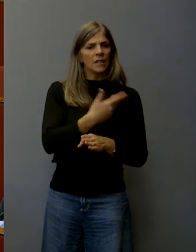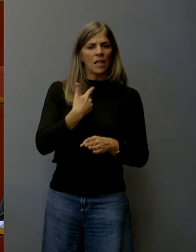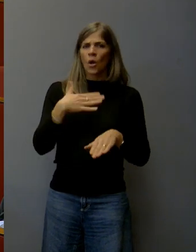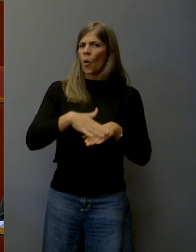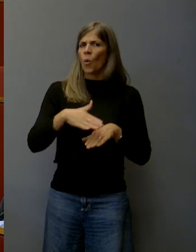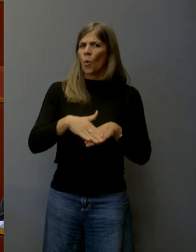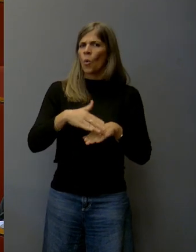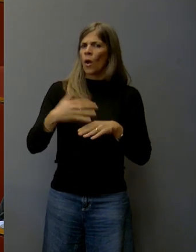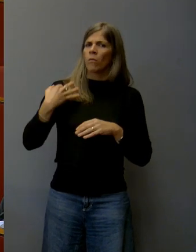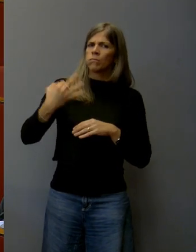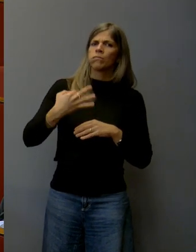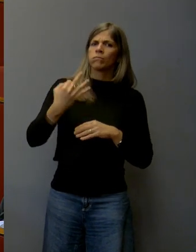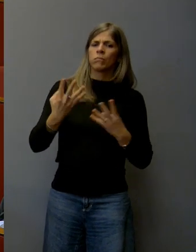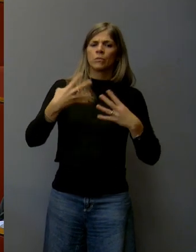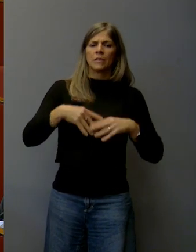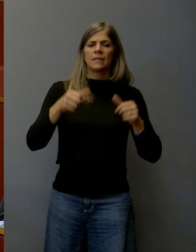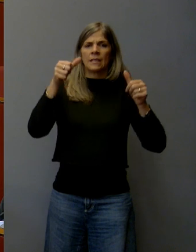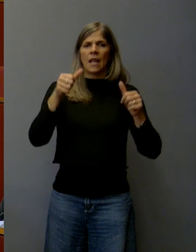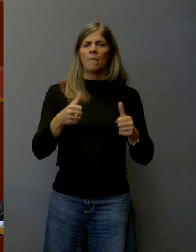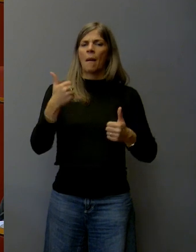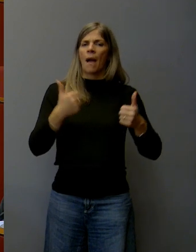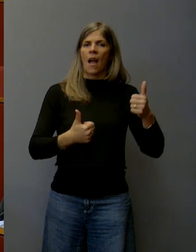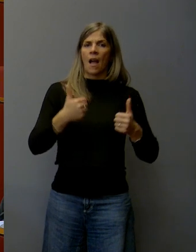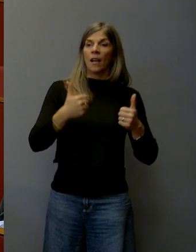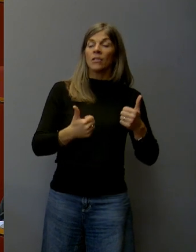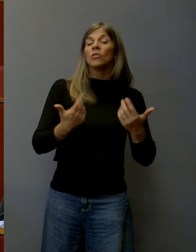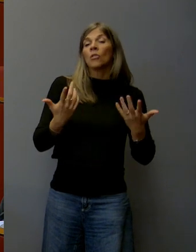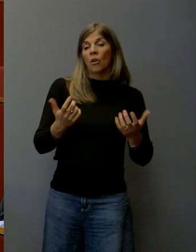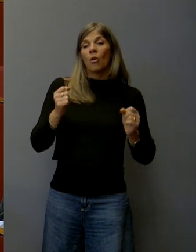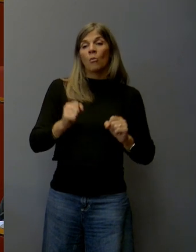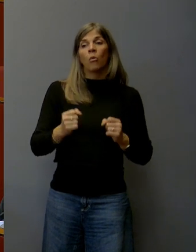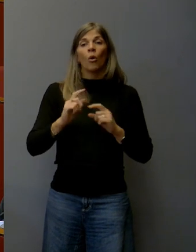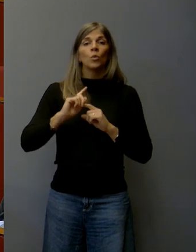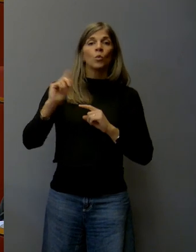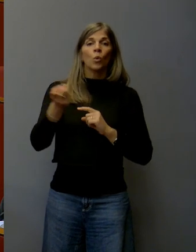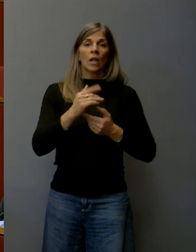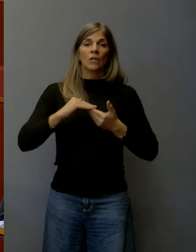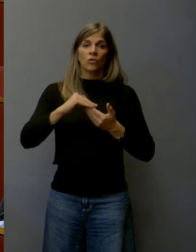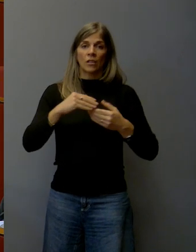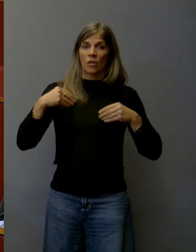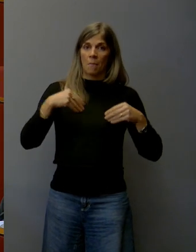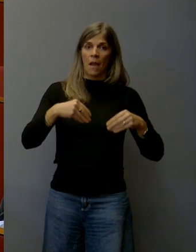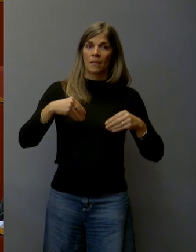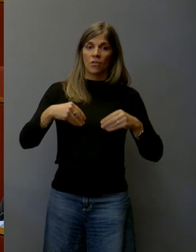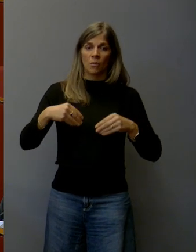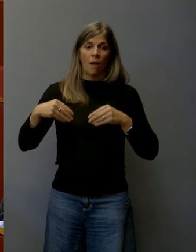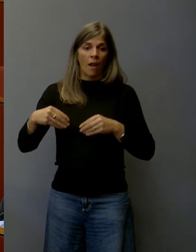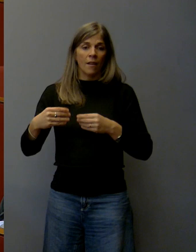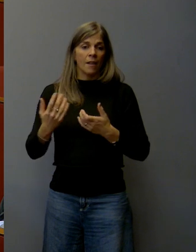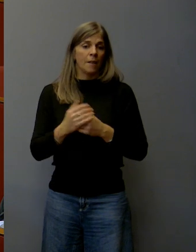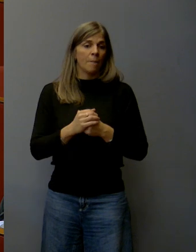bandi per fare in modo che tutte le associazioni partecipassero e collaborassero e quindi non avessero contributi